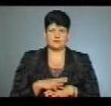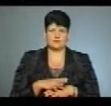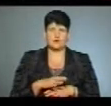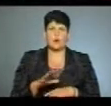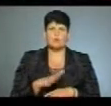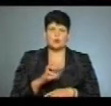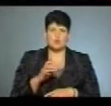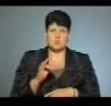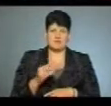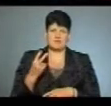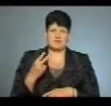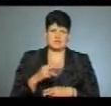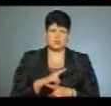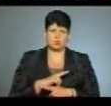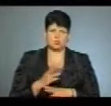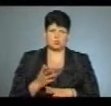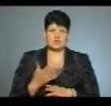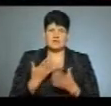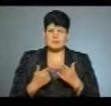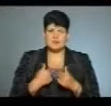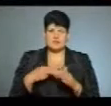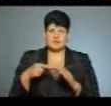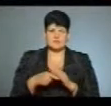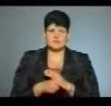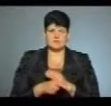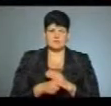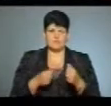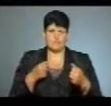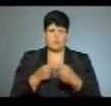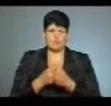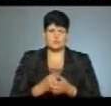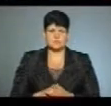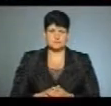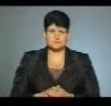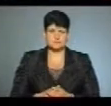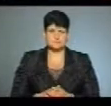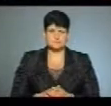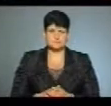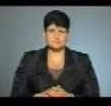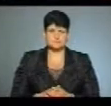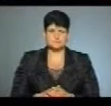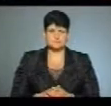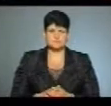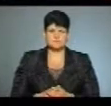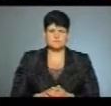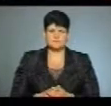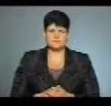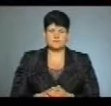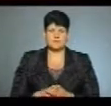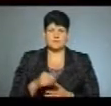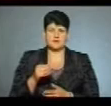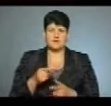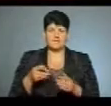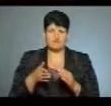трупів. Я не втік. Якби пішов, був лоб, фура у нас. Так їм трохи втік, а прицеп так і нас